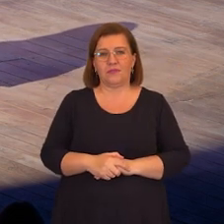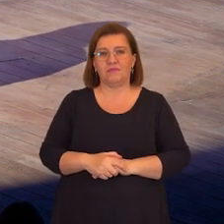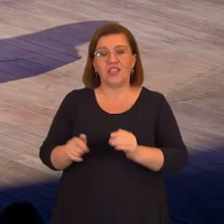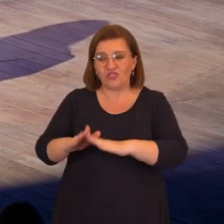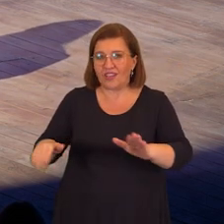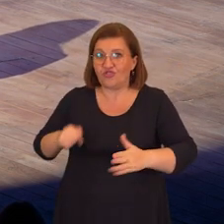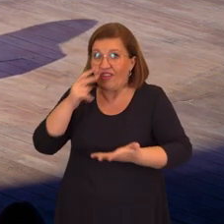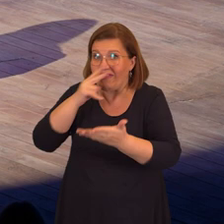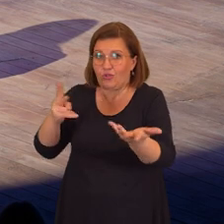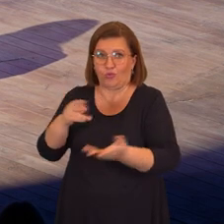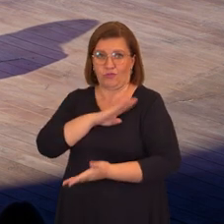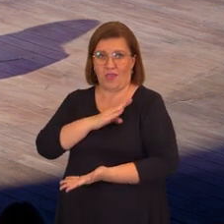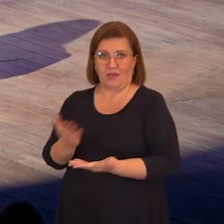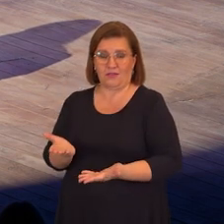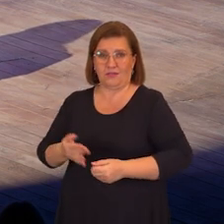naszym dzieciom.